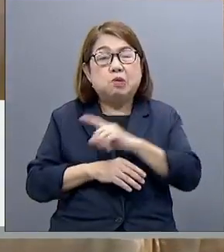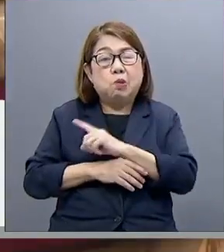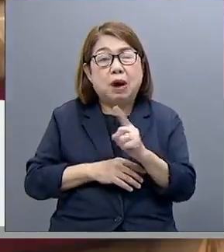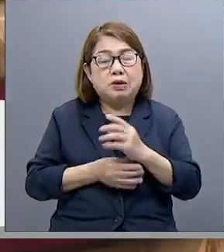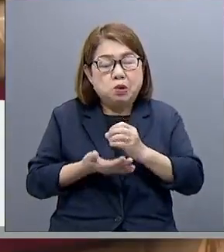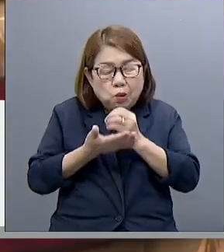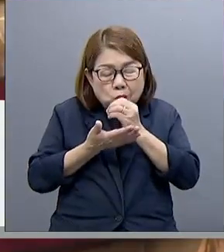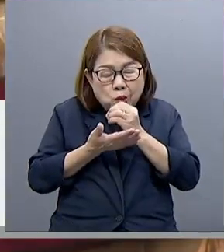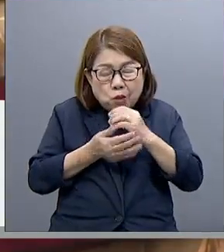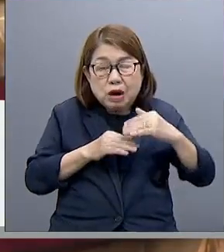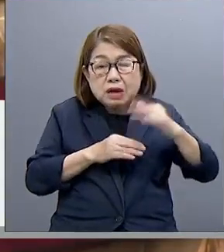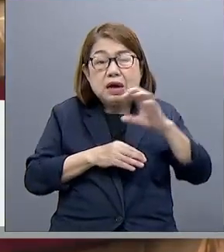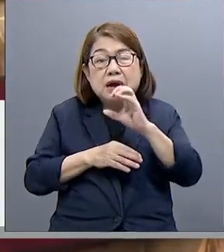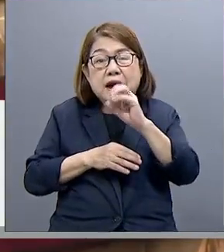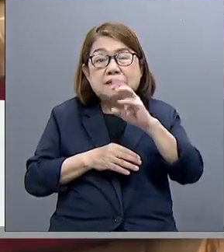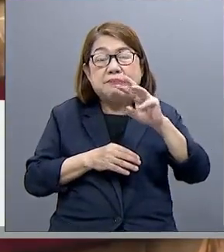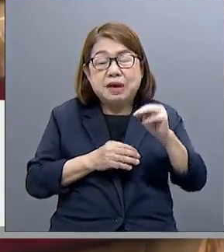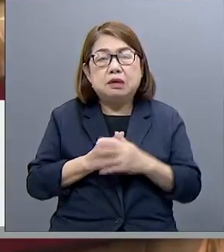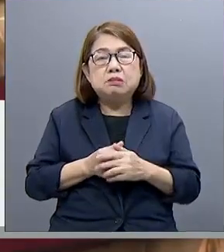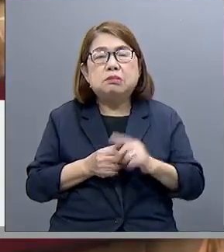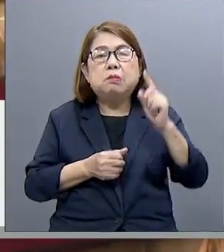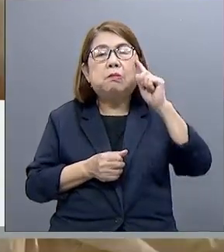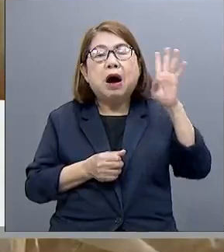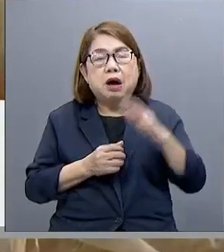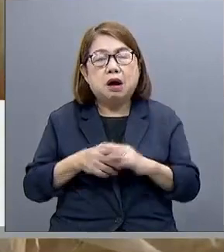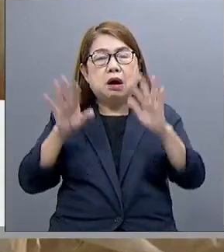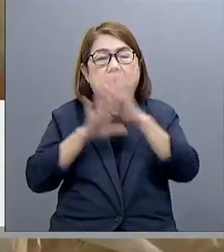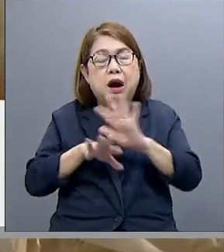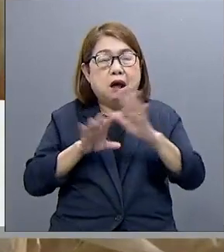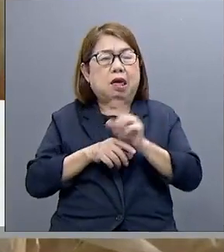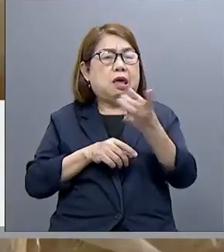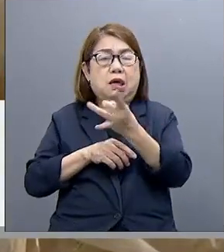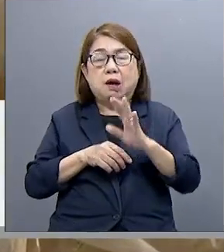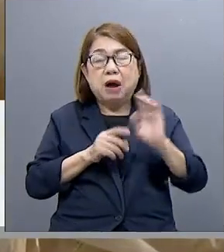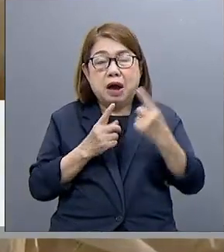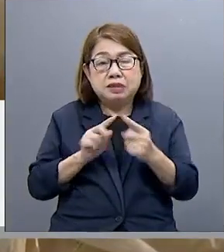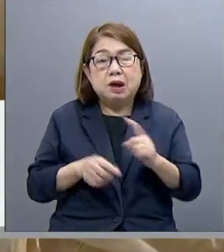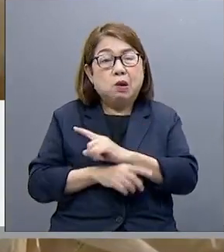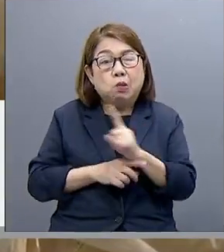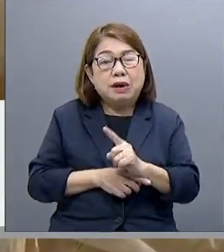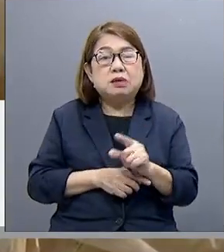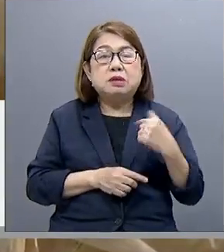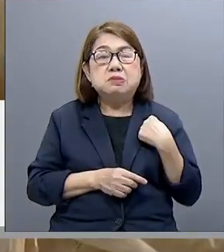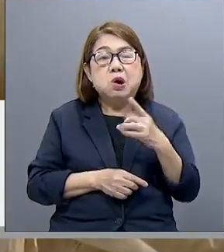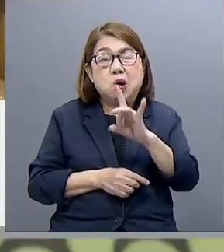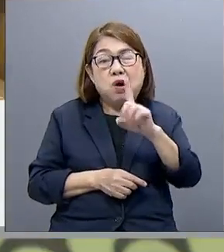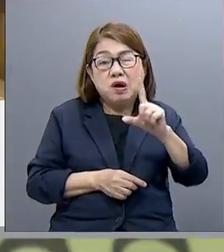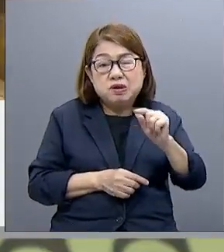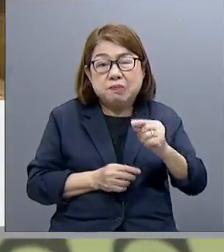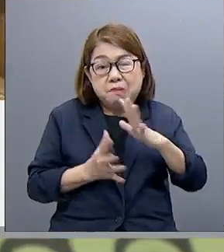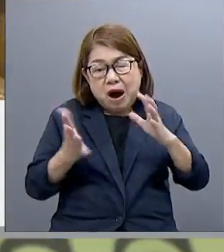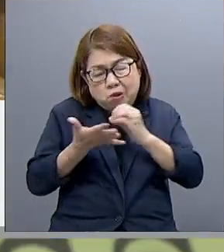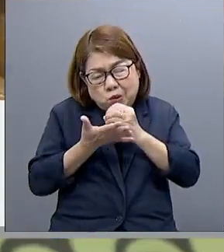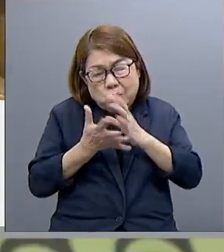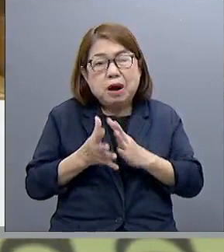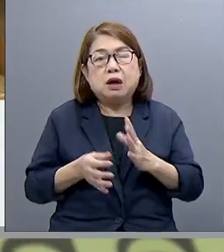วันจะมีอาการหลอนเหมือนกับคนบ้าแต่ถ้าวันนึงเสพ 120มิลกรัมจะเสียชีวิตได้จึงมาวิเคราะห์